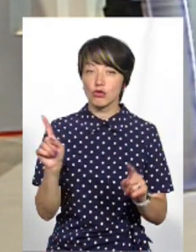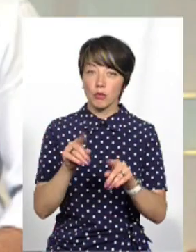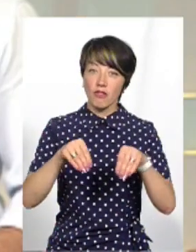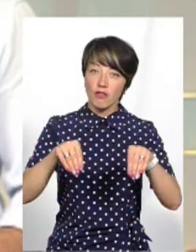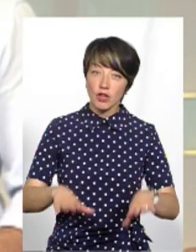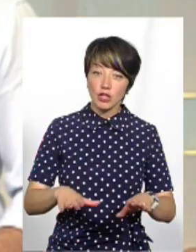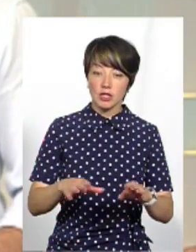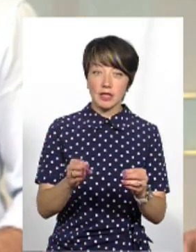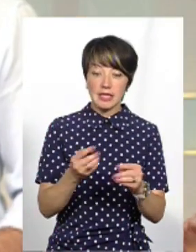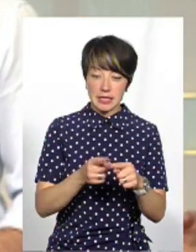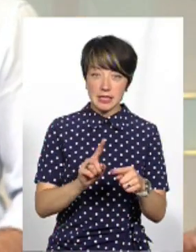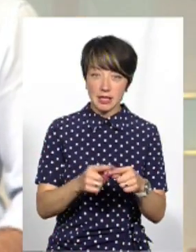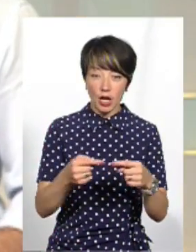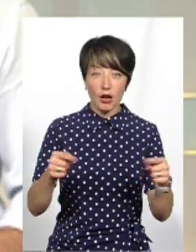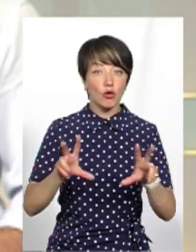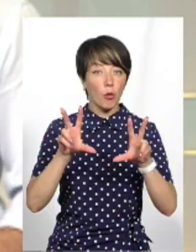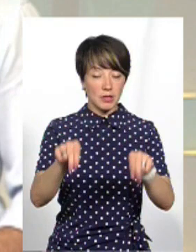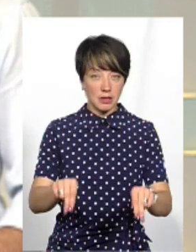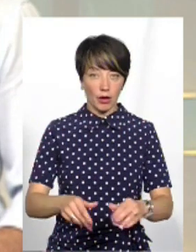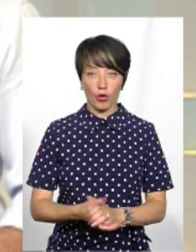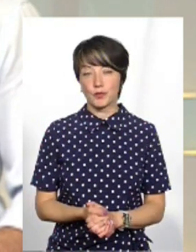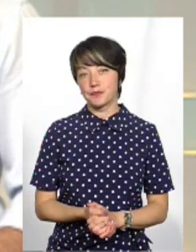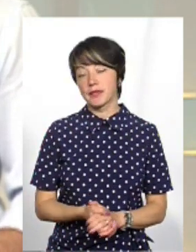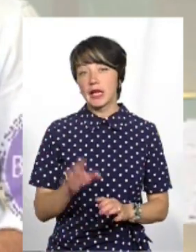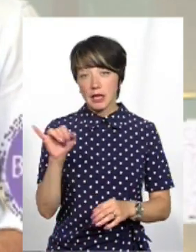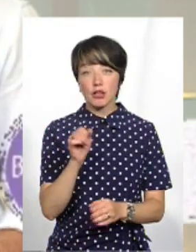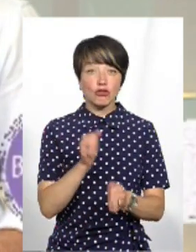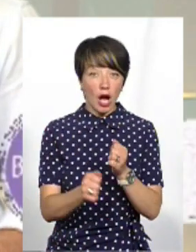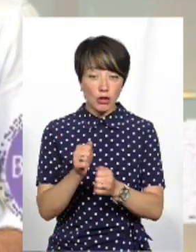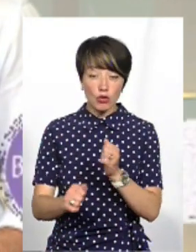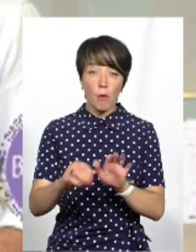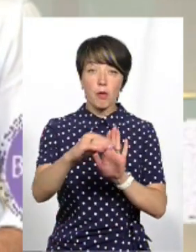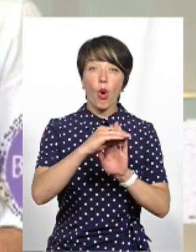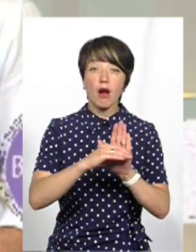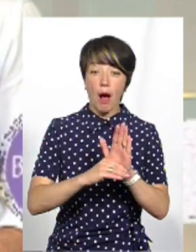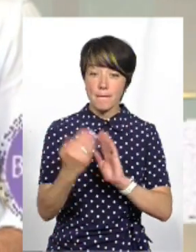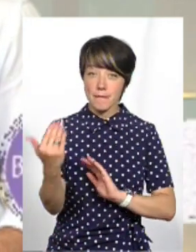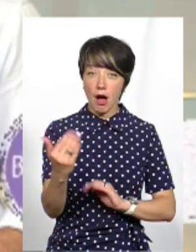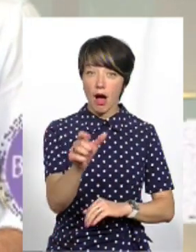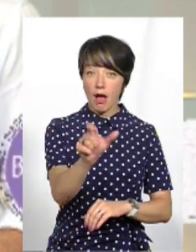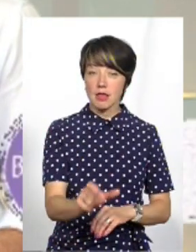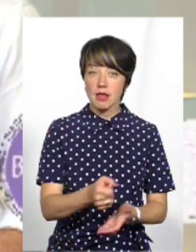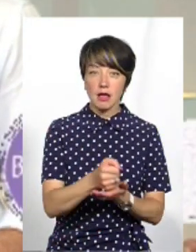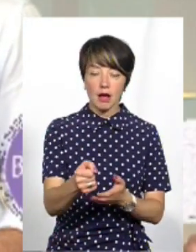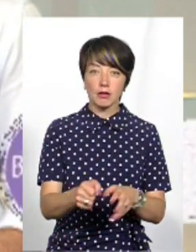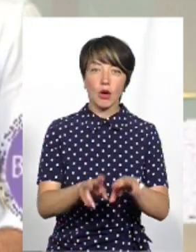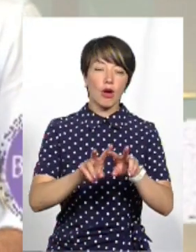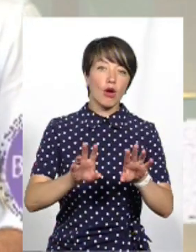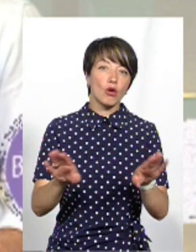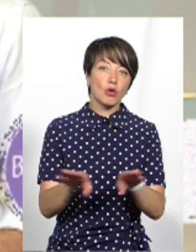вирішити ті речі, які вони обіцяють. І часто програми кандидатів, вони були схожі на такі